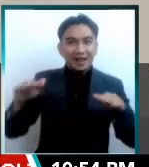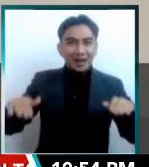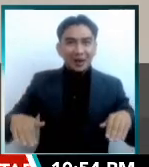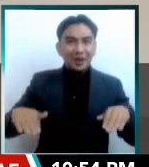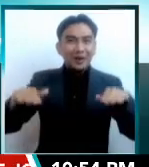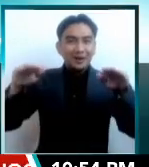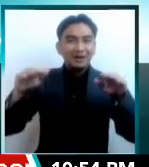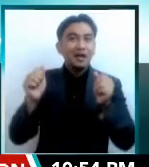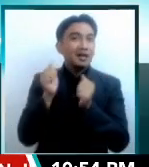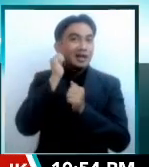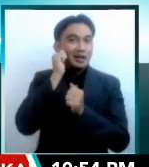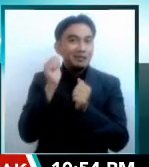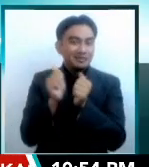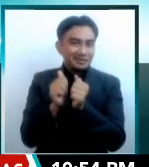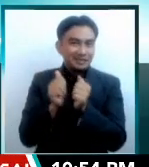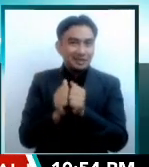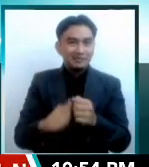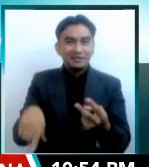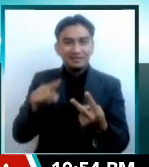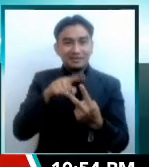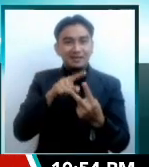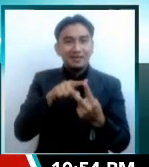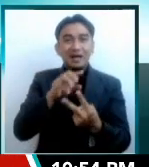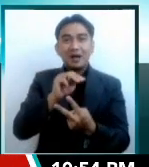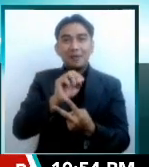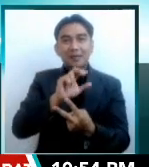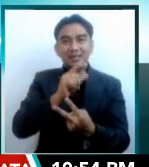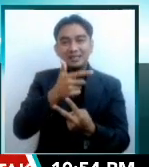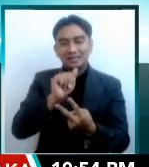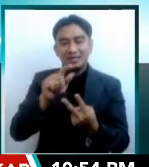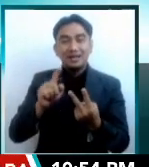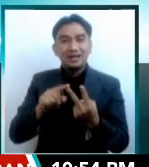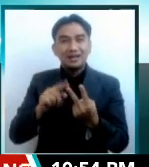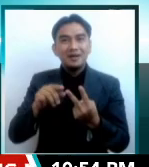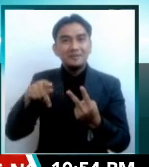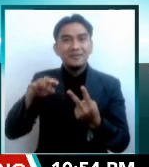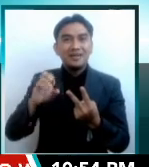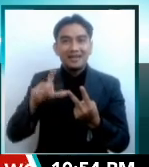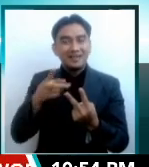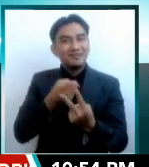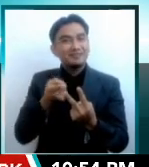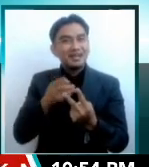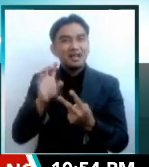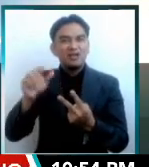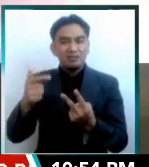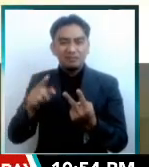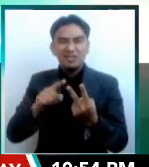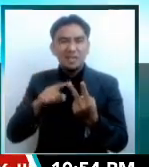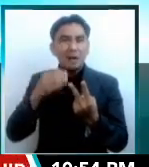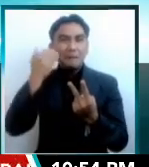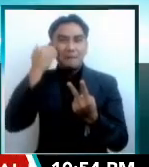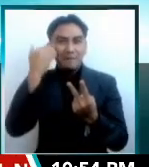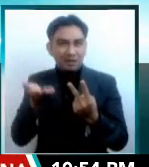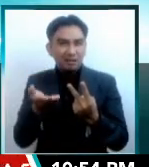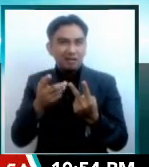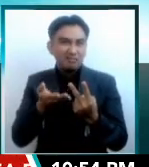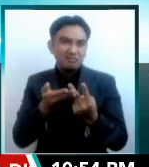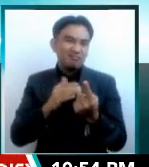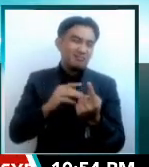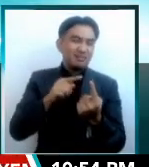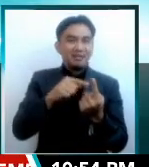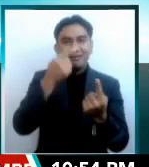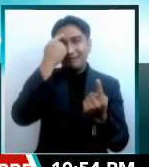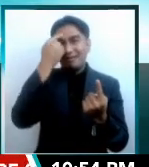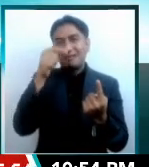magkasama ang Shih Tzu na si Matcha at ang Chihuahua na si Tickle. Pero pumanaw si Tickle nitong July, kaya naiwang heartbroken si